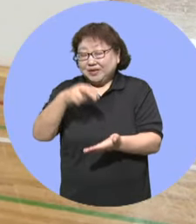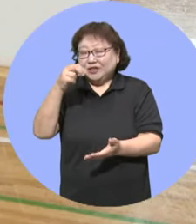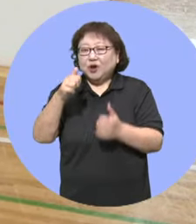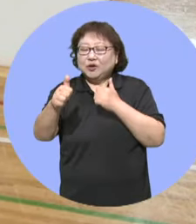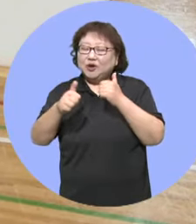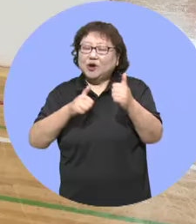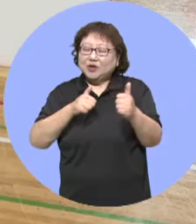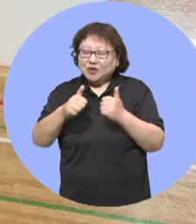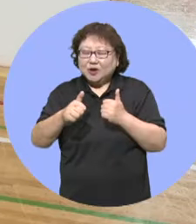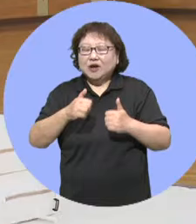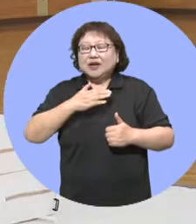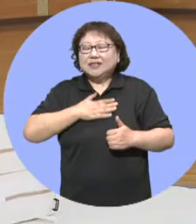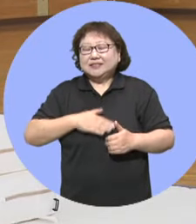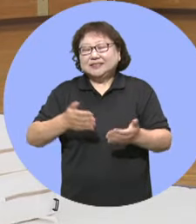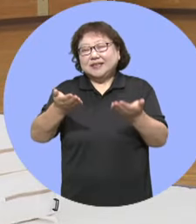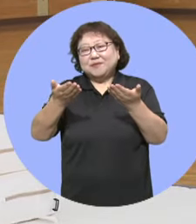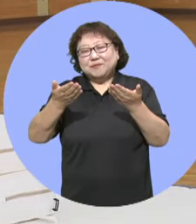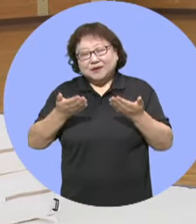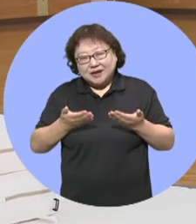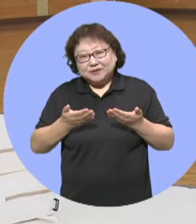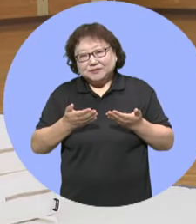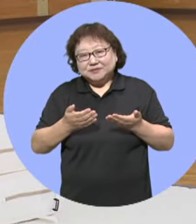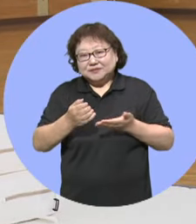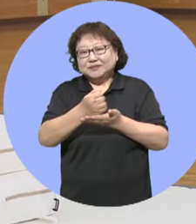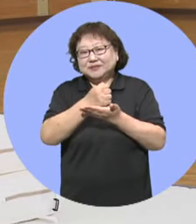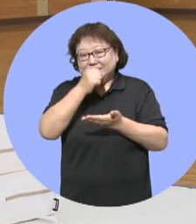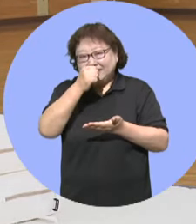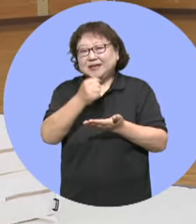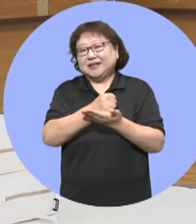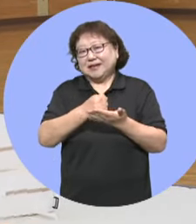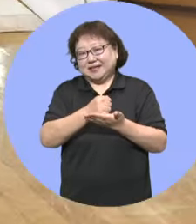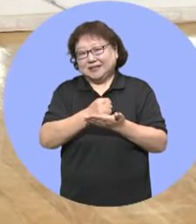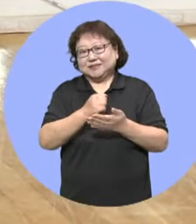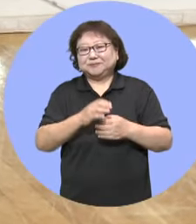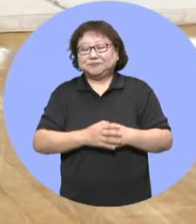もらえる機会にもなるというところがすごくいいなと思います。